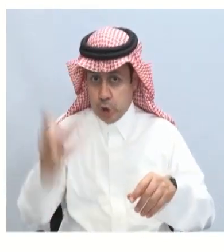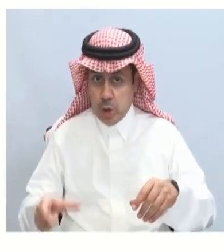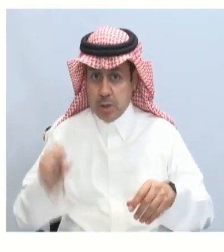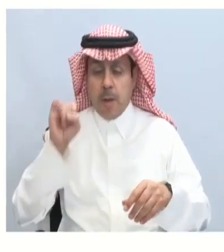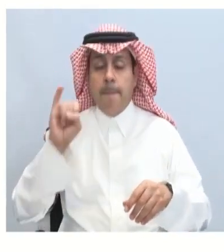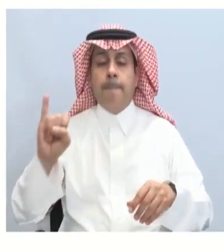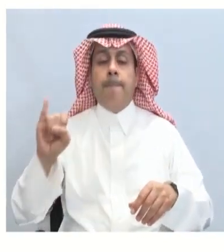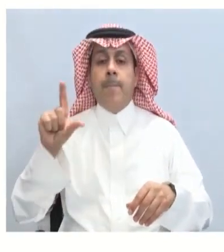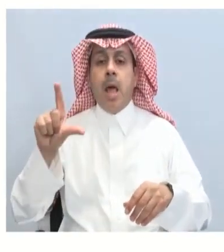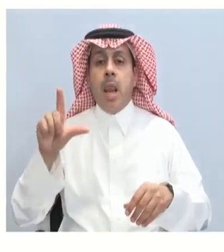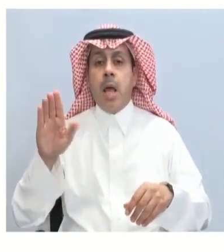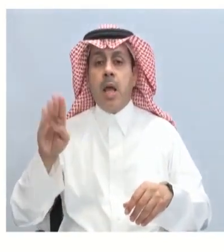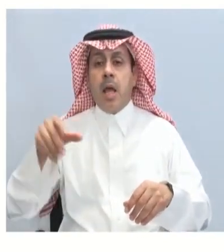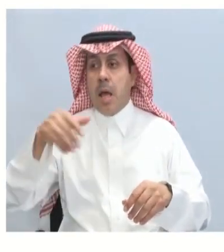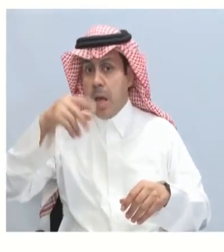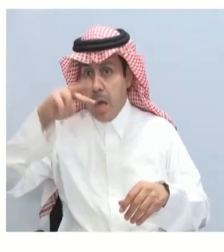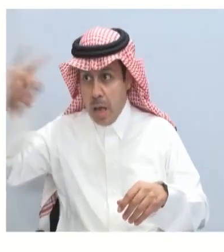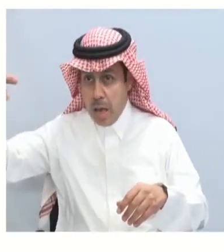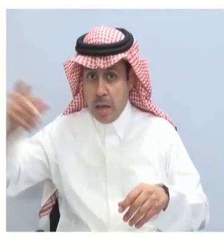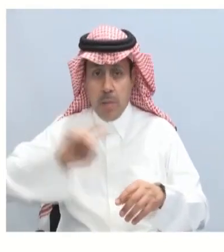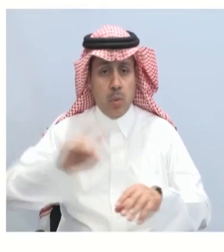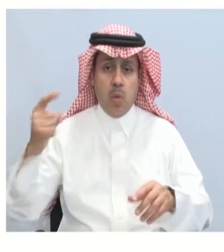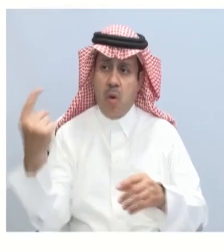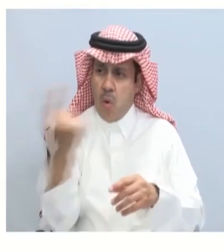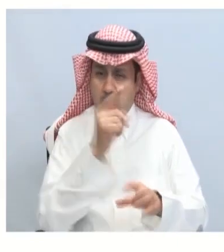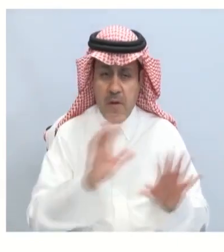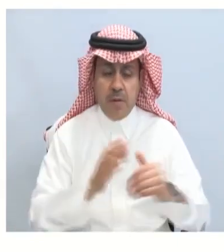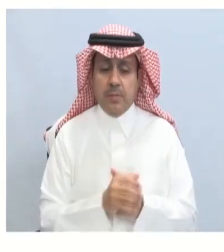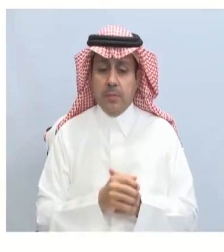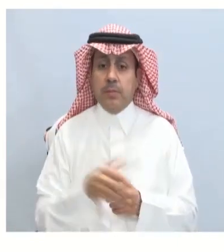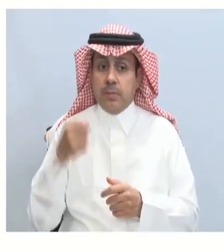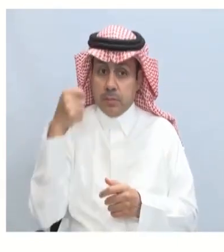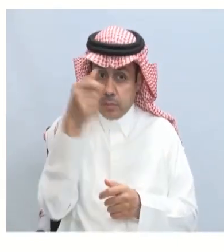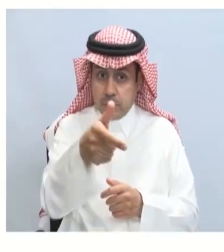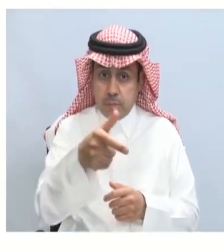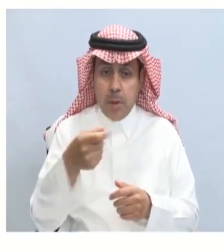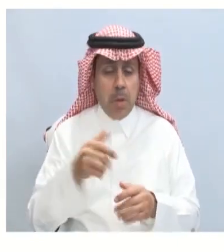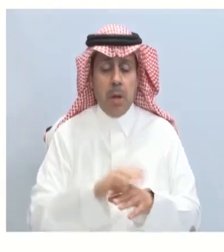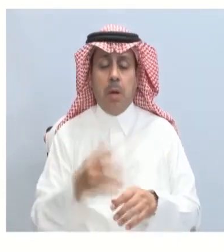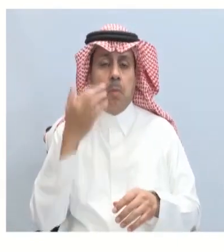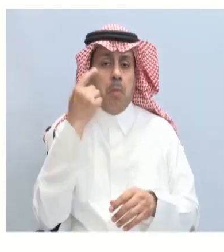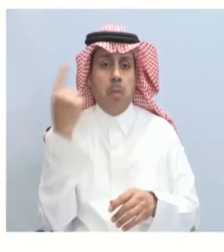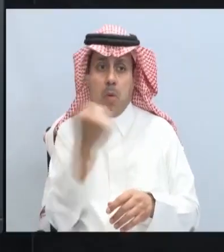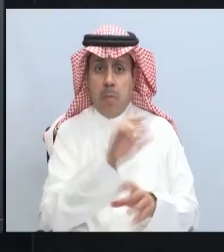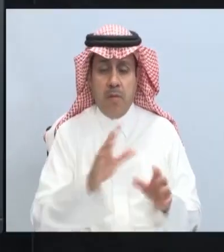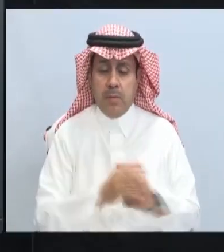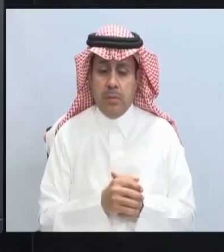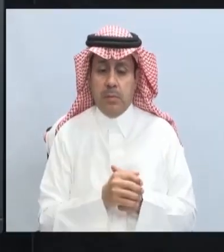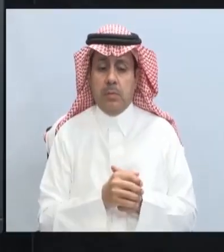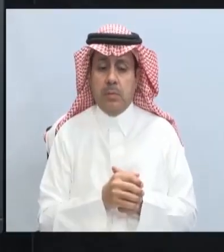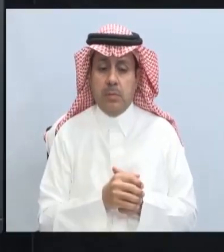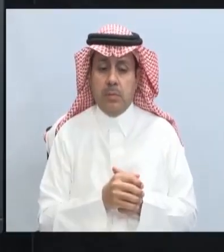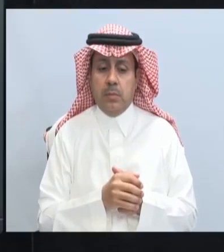غيره بدون اذنه او اشترى بمال غيره شيئا بدون اذنه صرف في